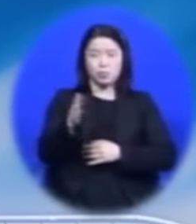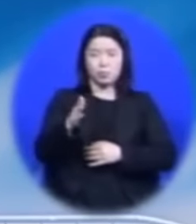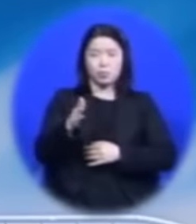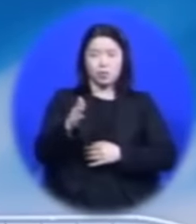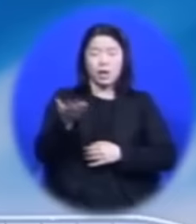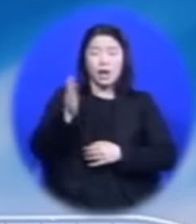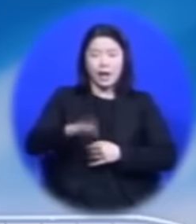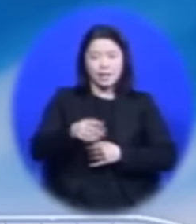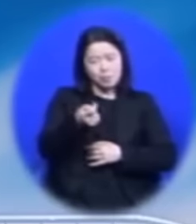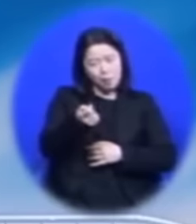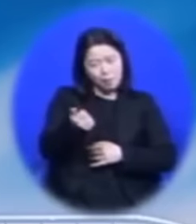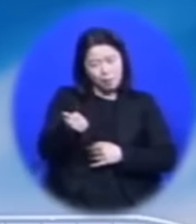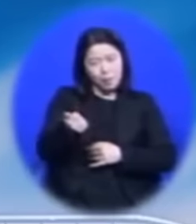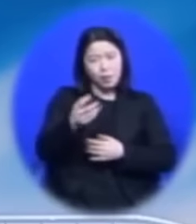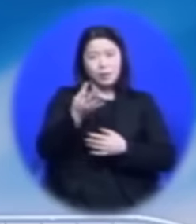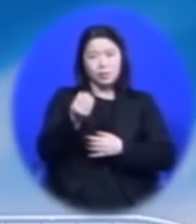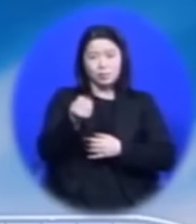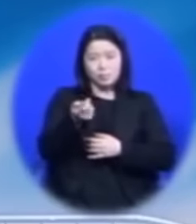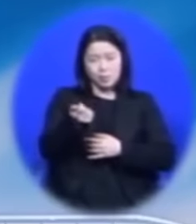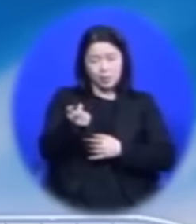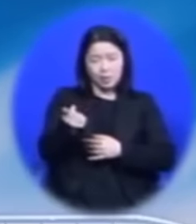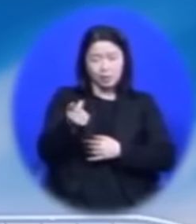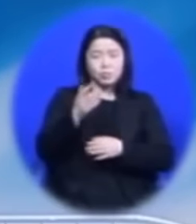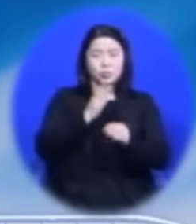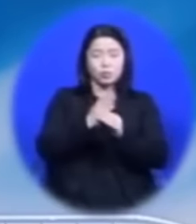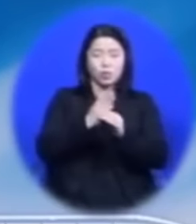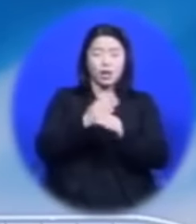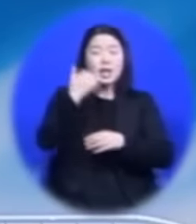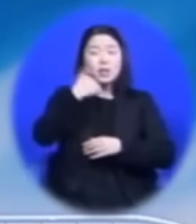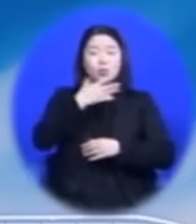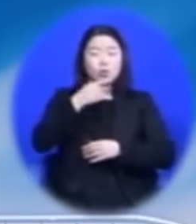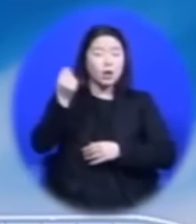극히 몇 사람 중에 오늘 누가복음 2장 본문에